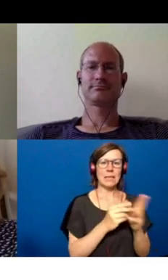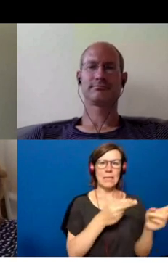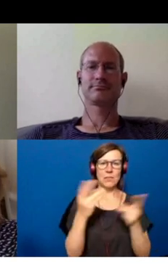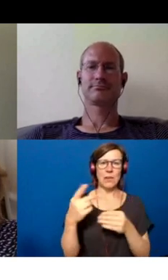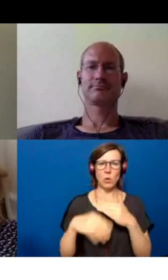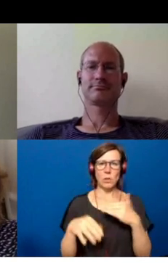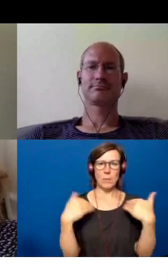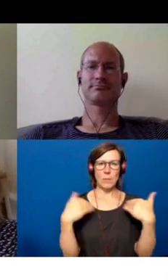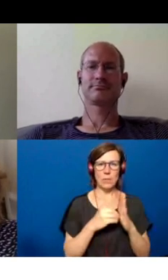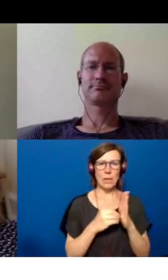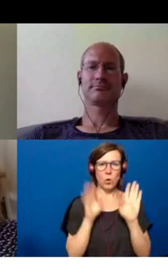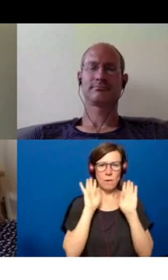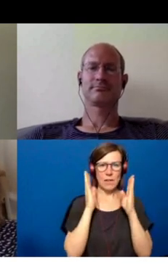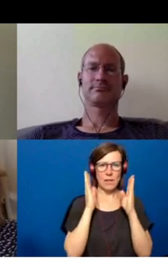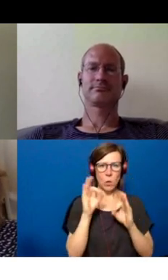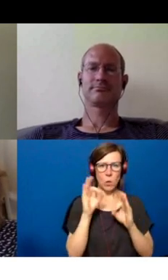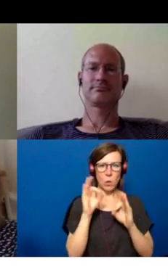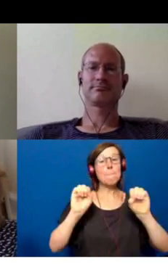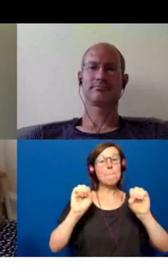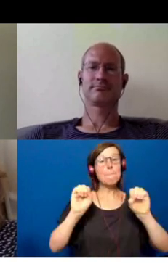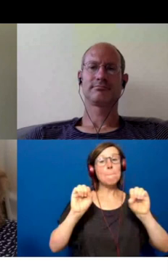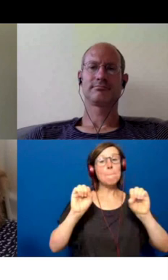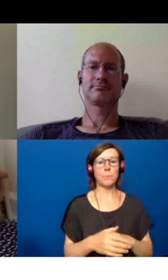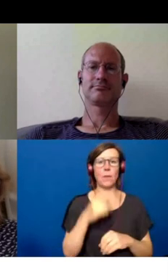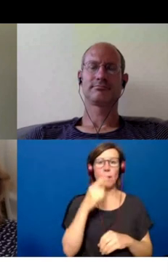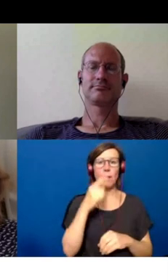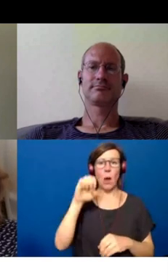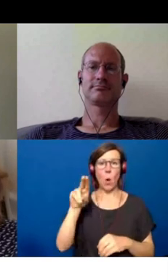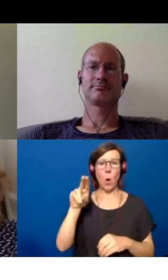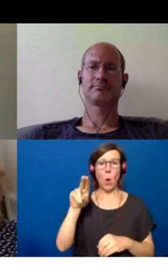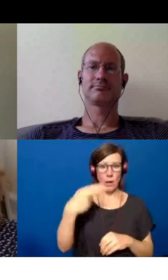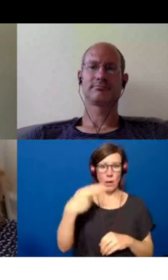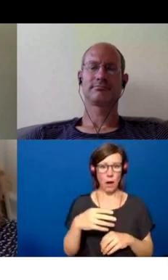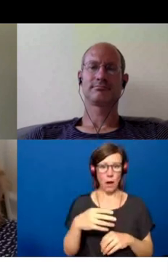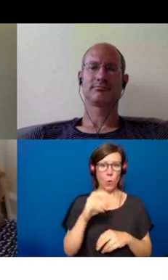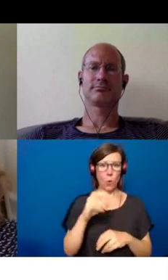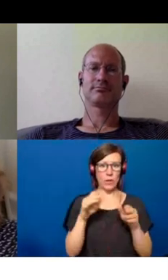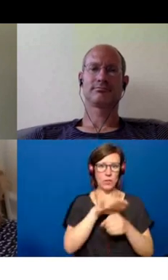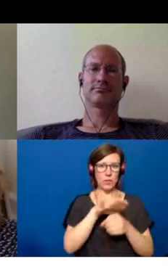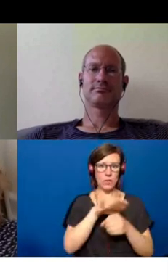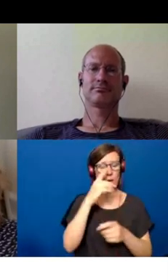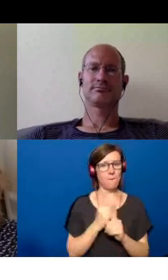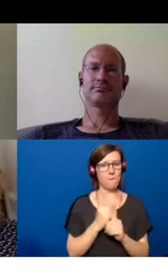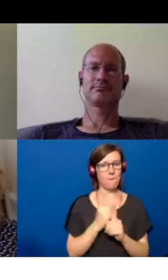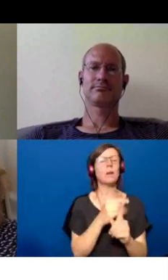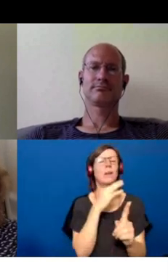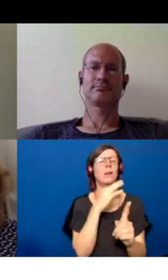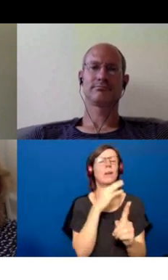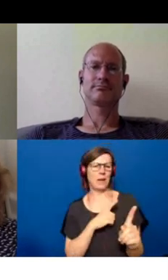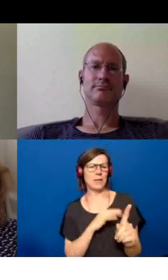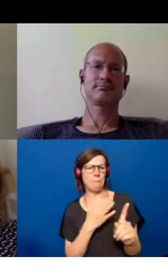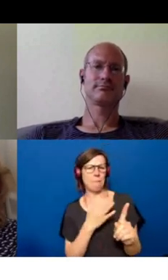Google ermöglicht wird. Und falls der EuGH dem folgen sollte, und viele rechnen damit, will die